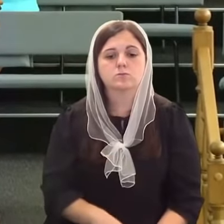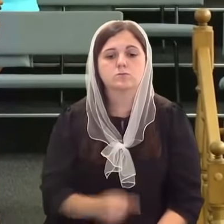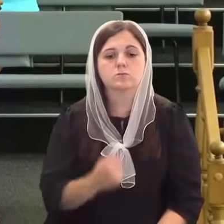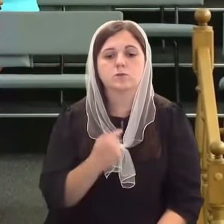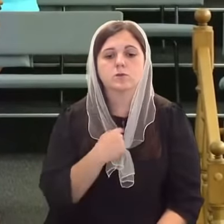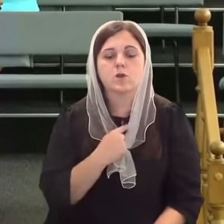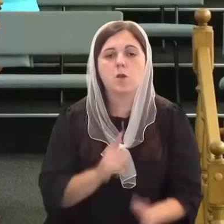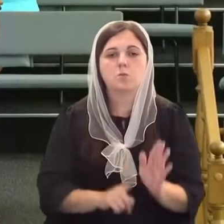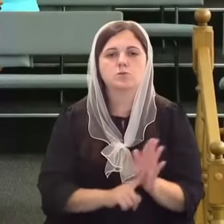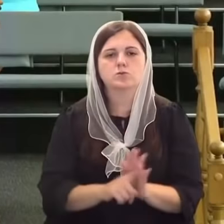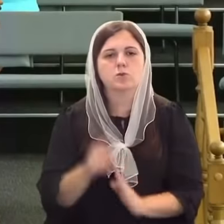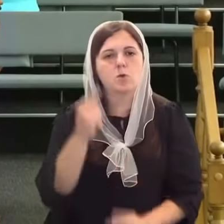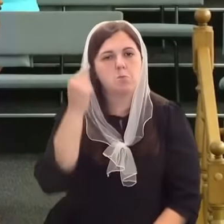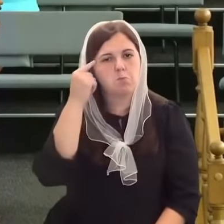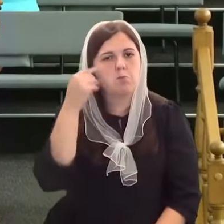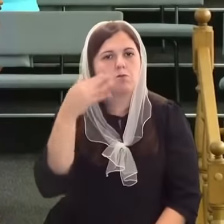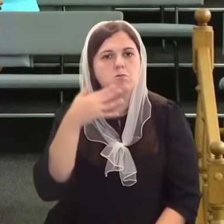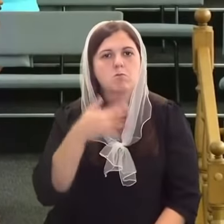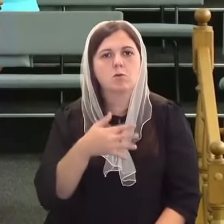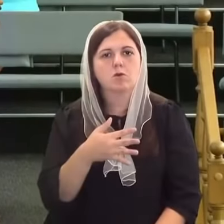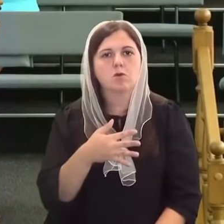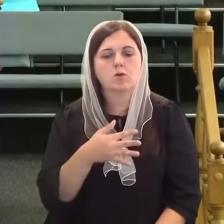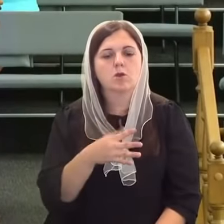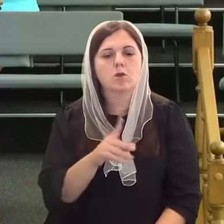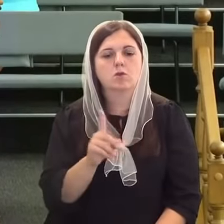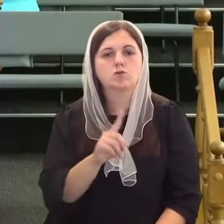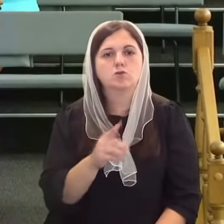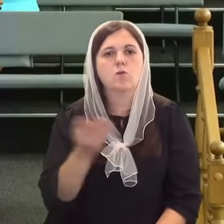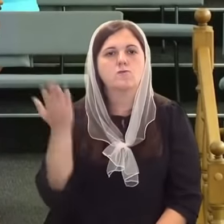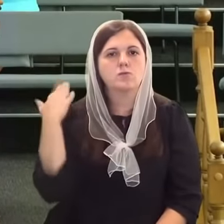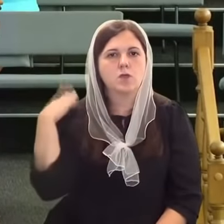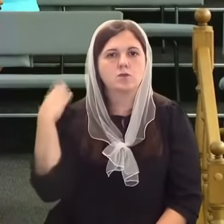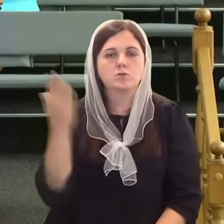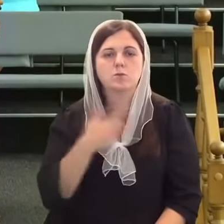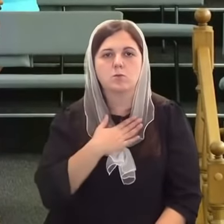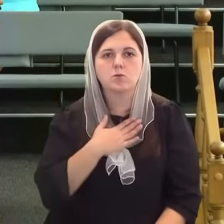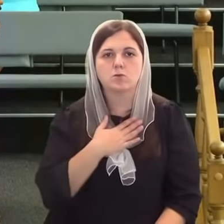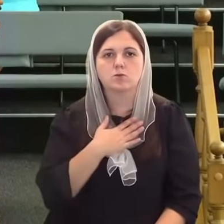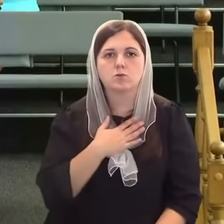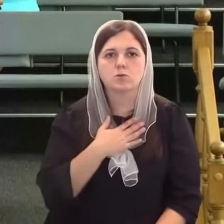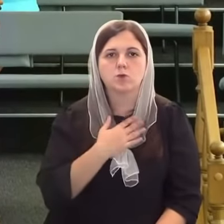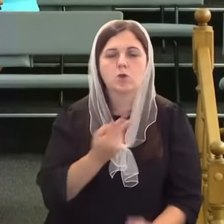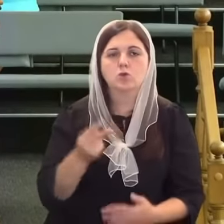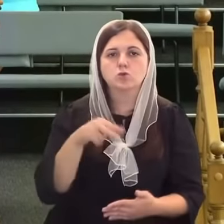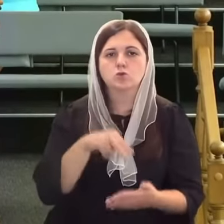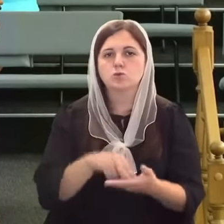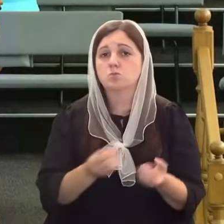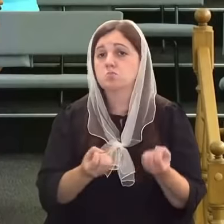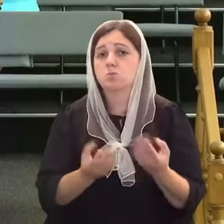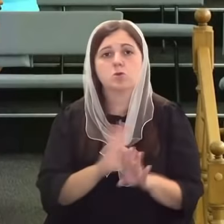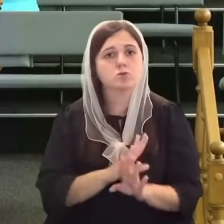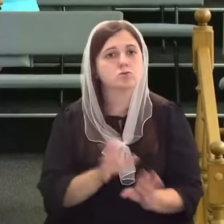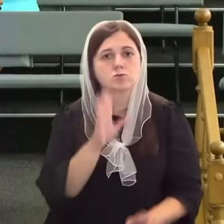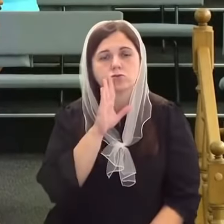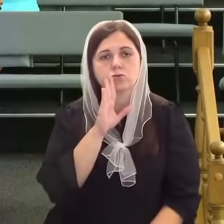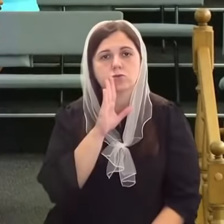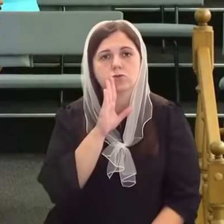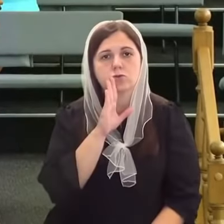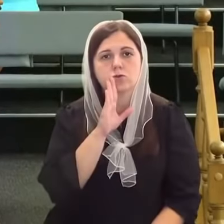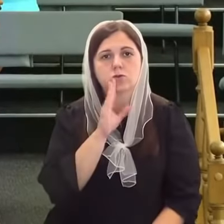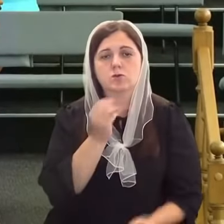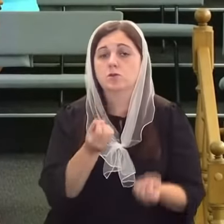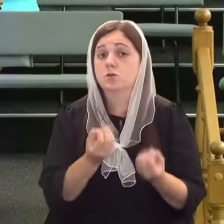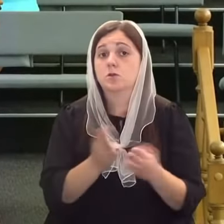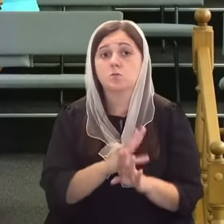я начинаю понимать, что сзади меня стоит не просто женщина,